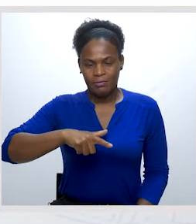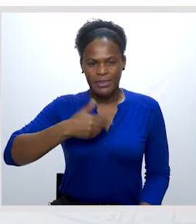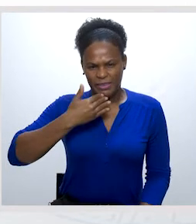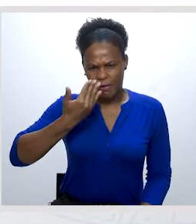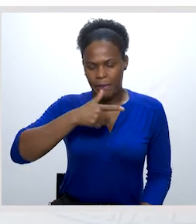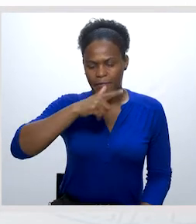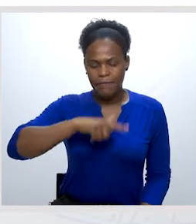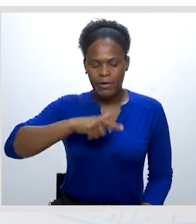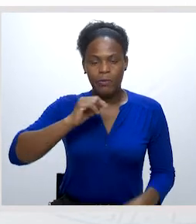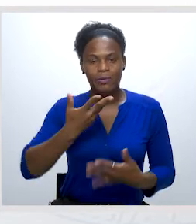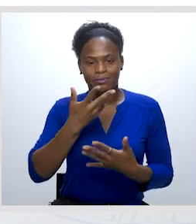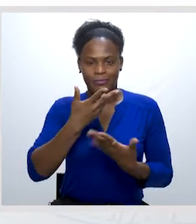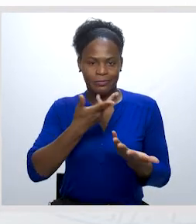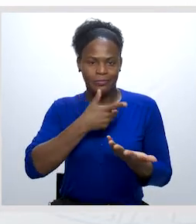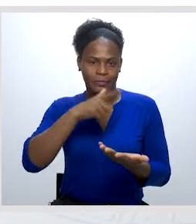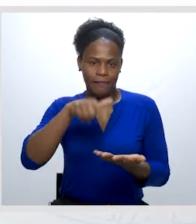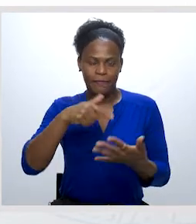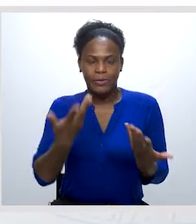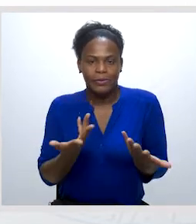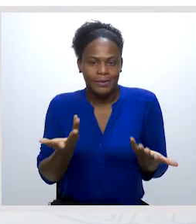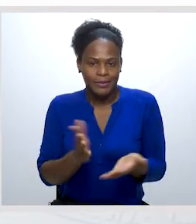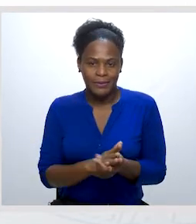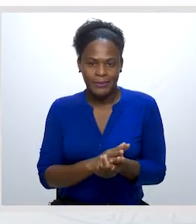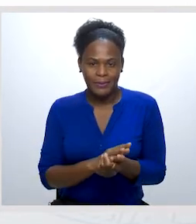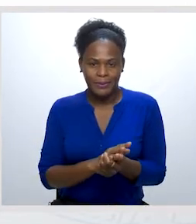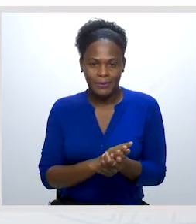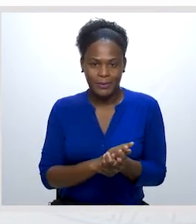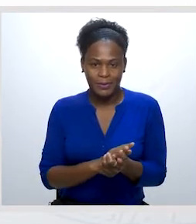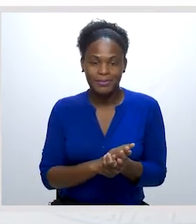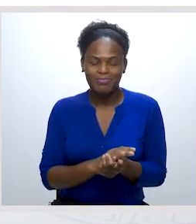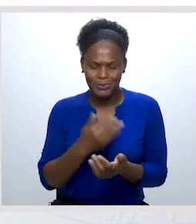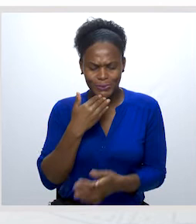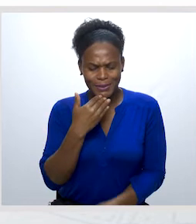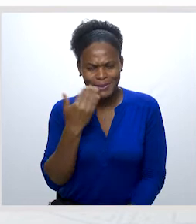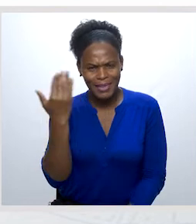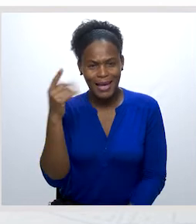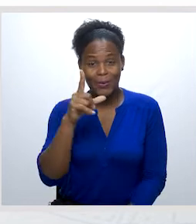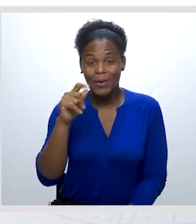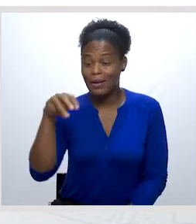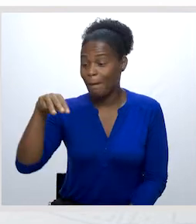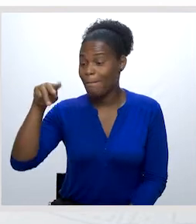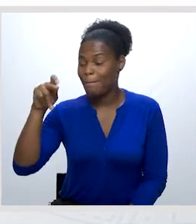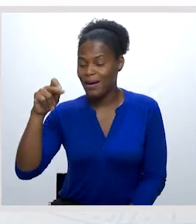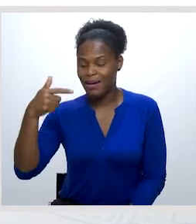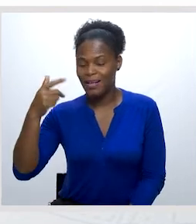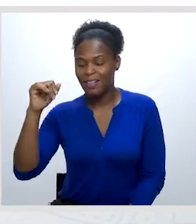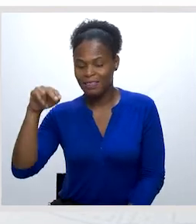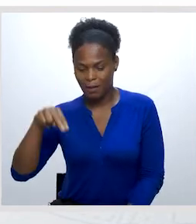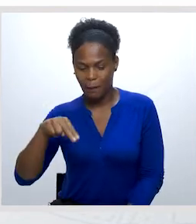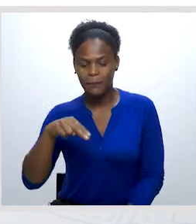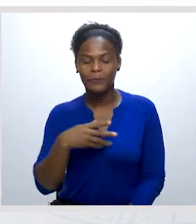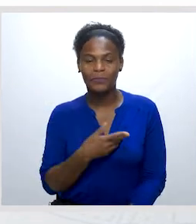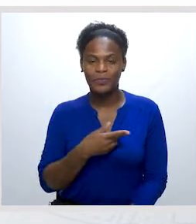déjeuner. Quand est-ce qu'on prend le petit déjeuner? Le matin, voilà. Et